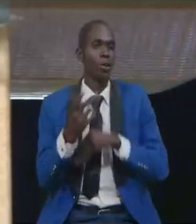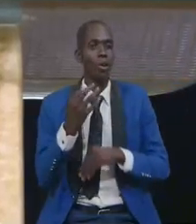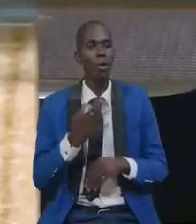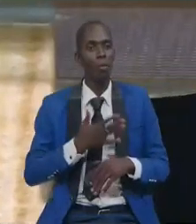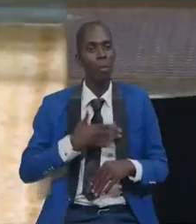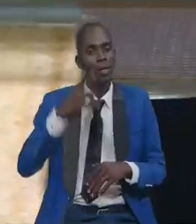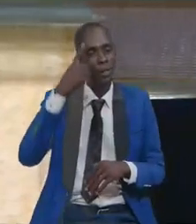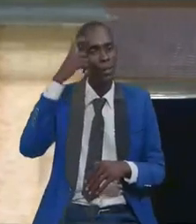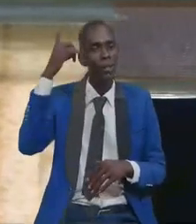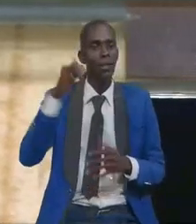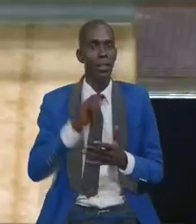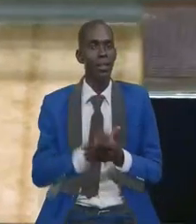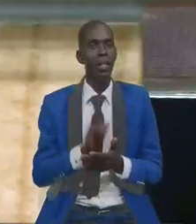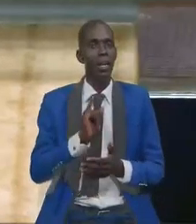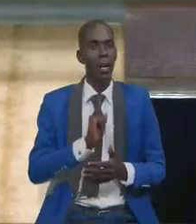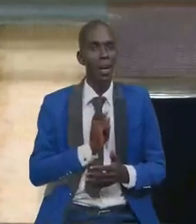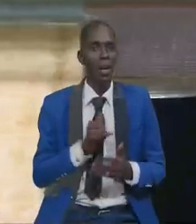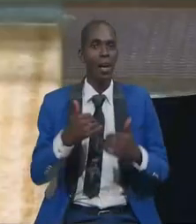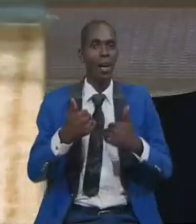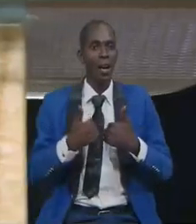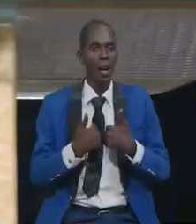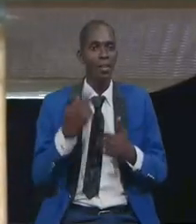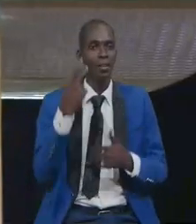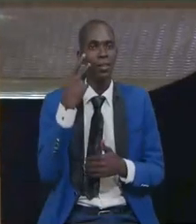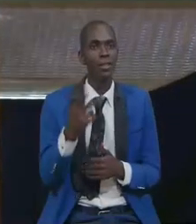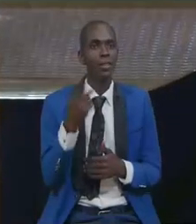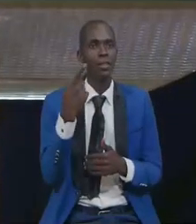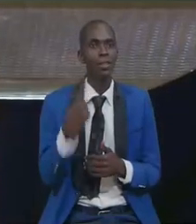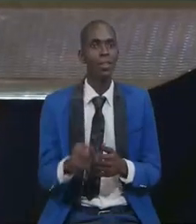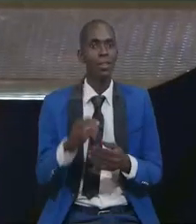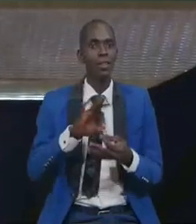visions que j'ai eues en songe.